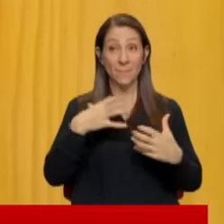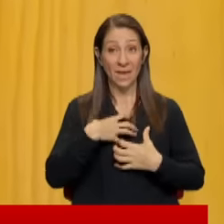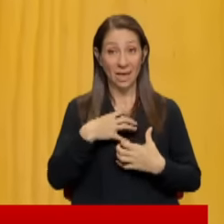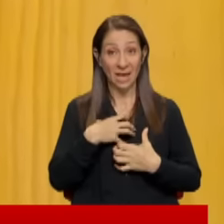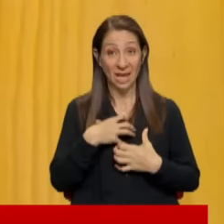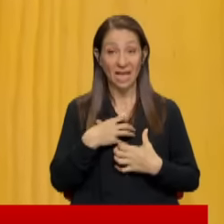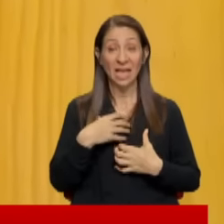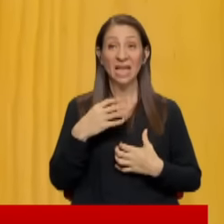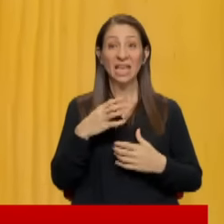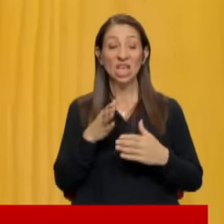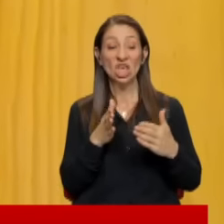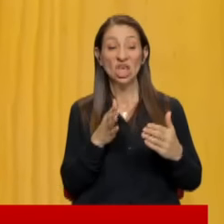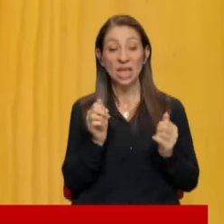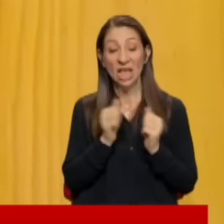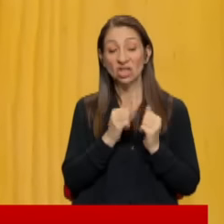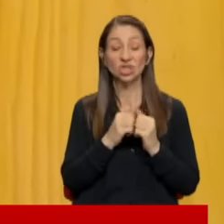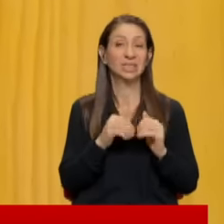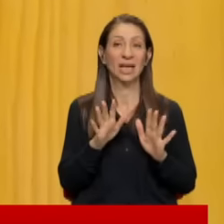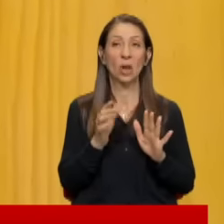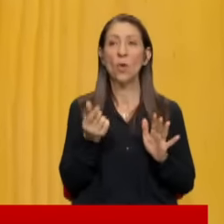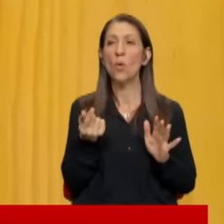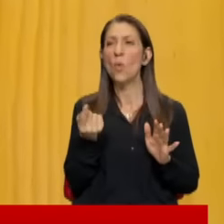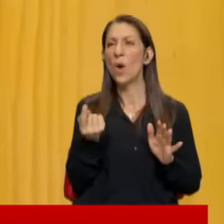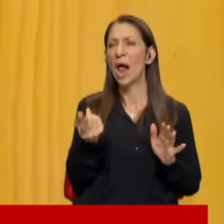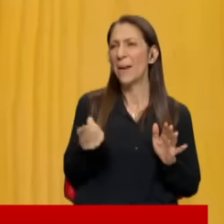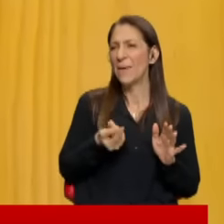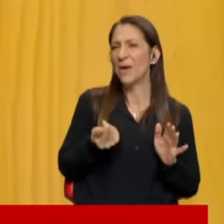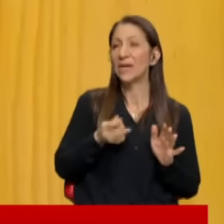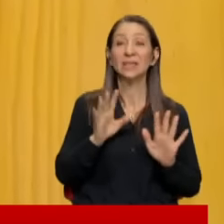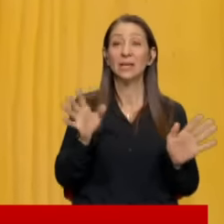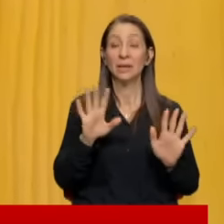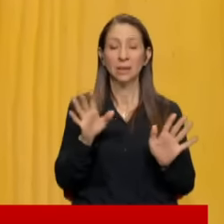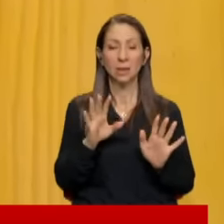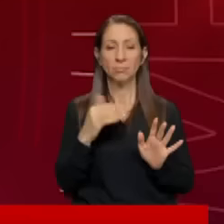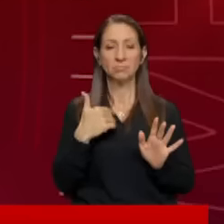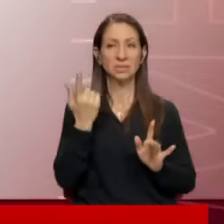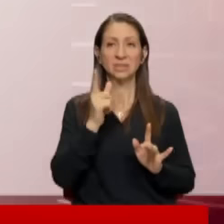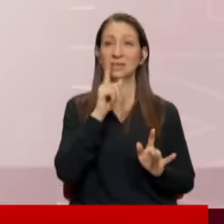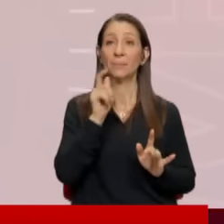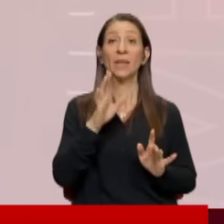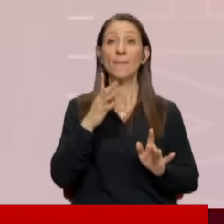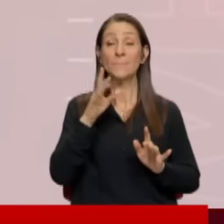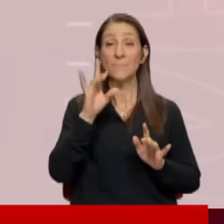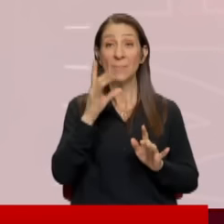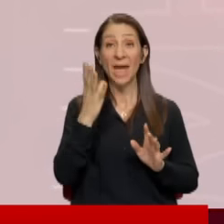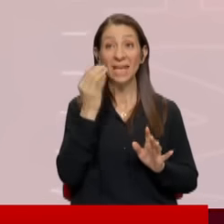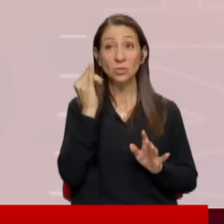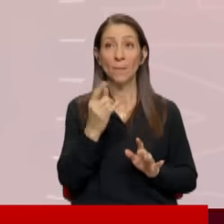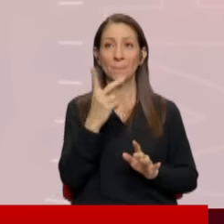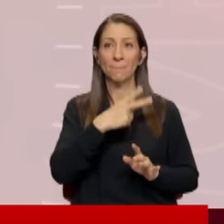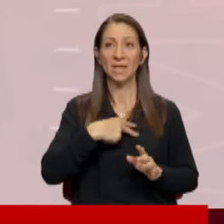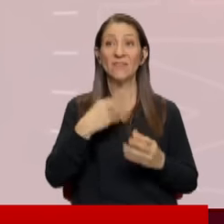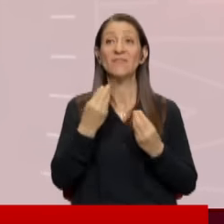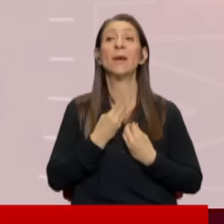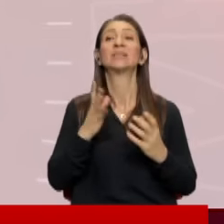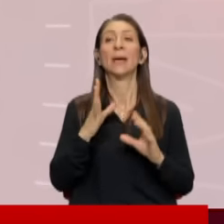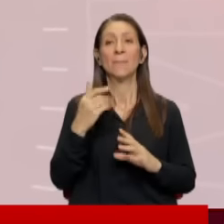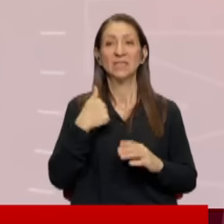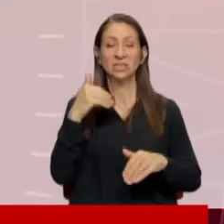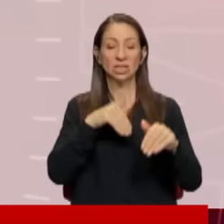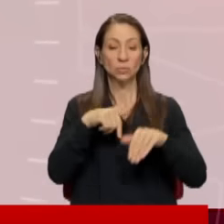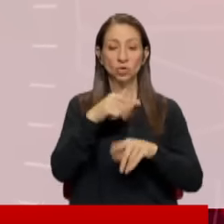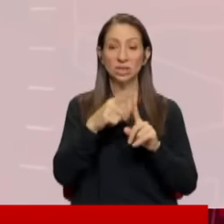Partisi yancı değildir, ufakçı değildir, ulufeye talip değildir. Bu dönem MHP'ye en azından bir belediye vermezlerse